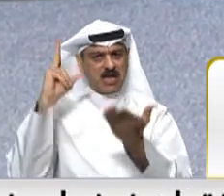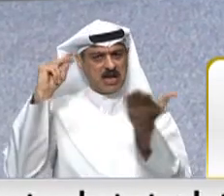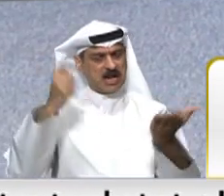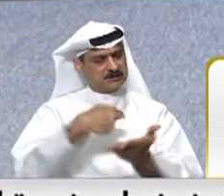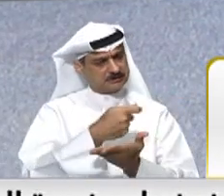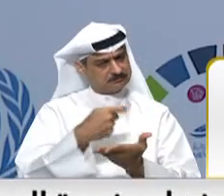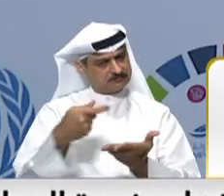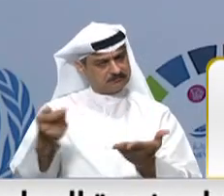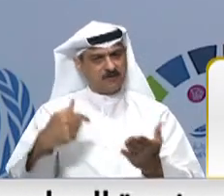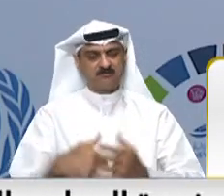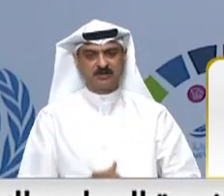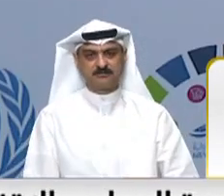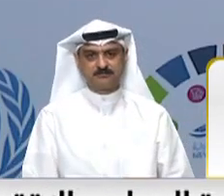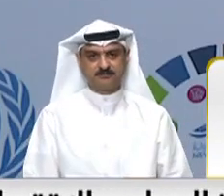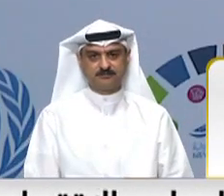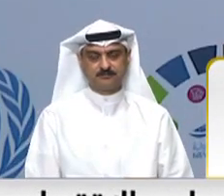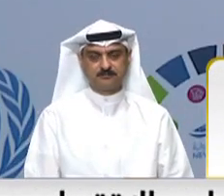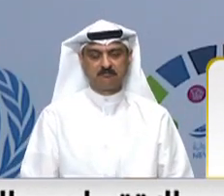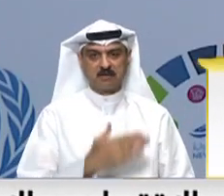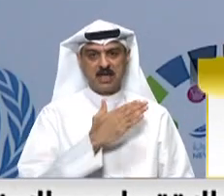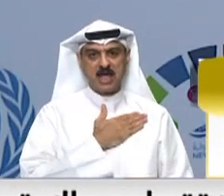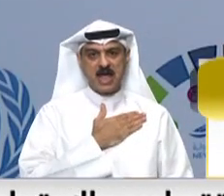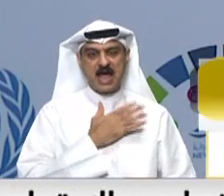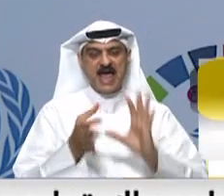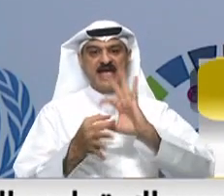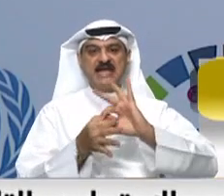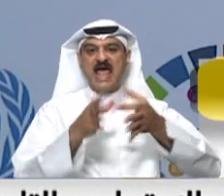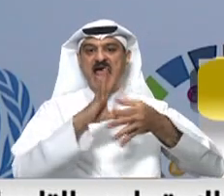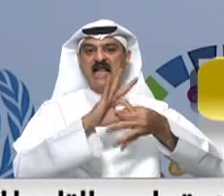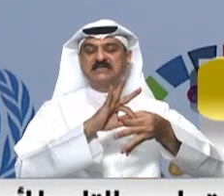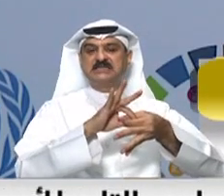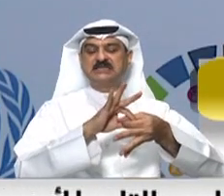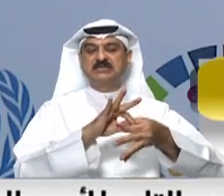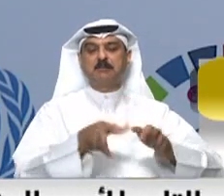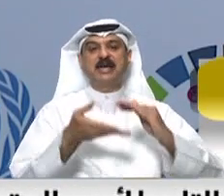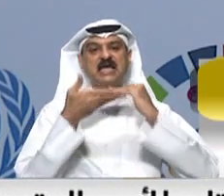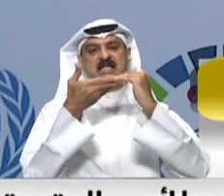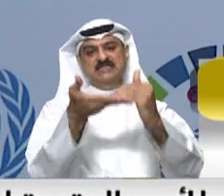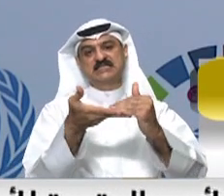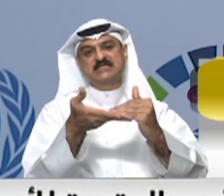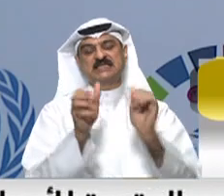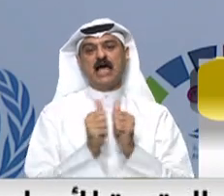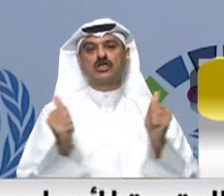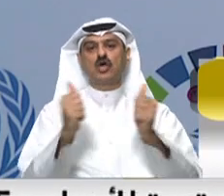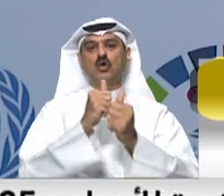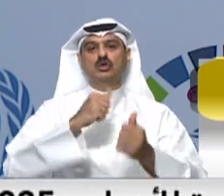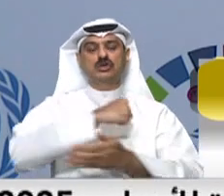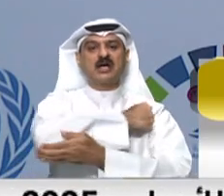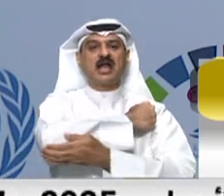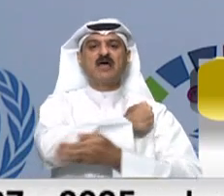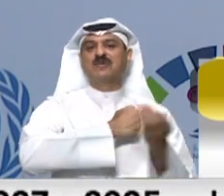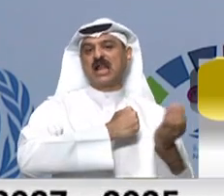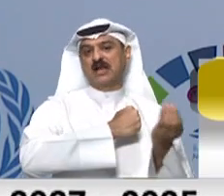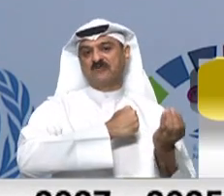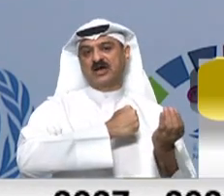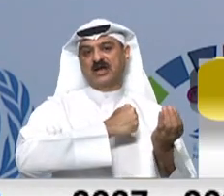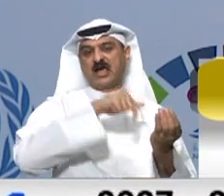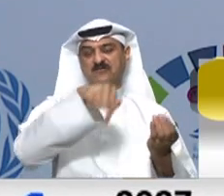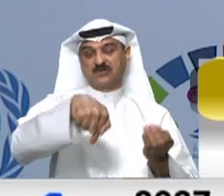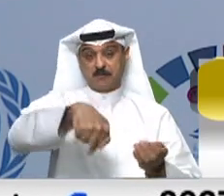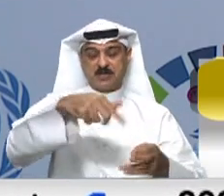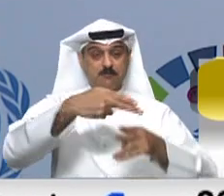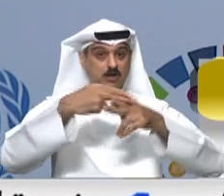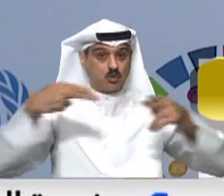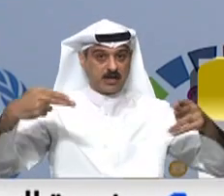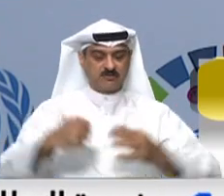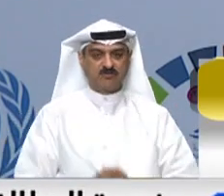الاساسيه كون الجمعيه تقدم خدمات خاصه للاسر المحتاجه والمتعففه داخل الكويت ف